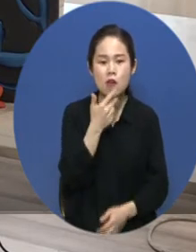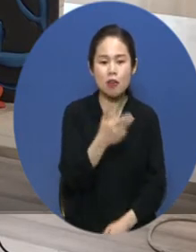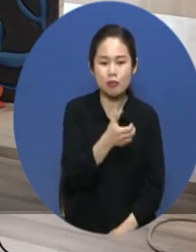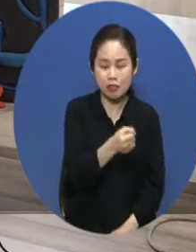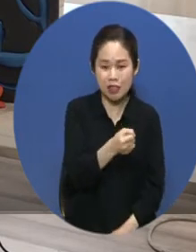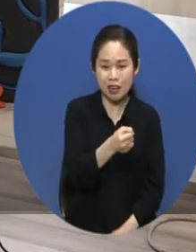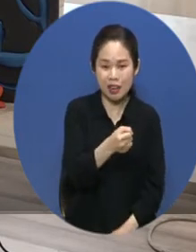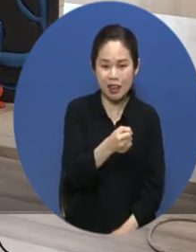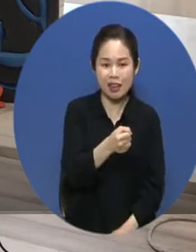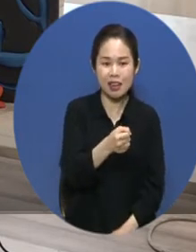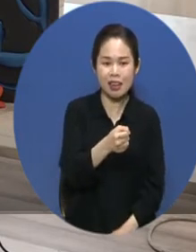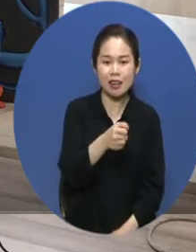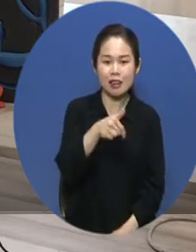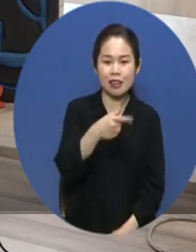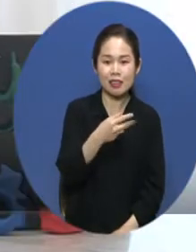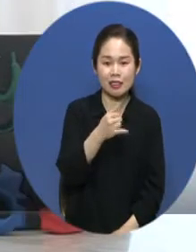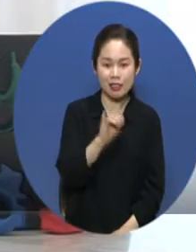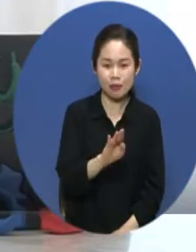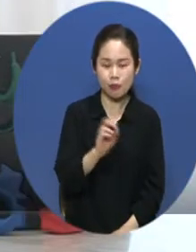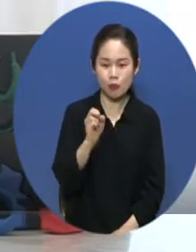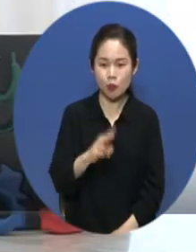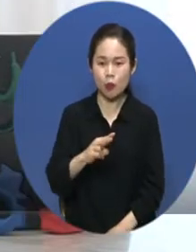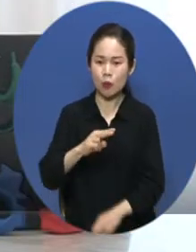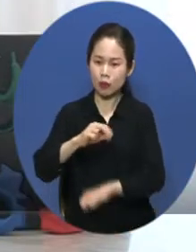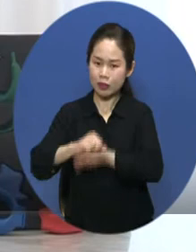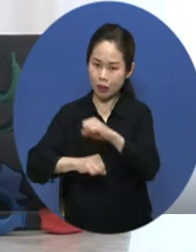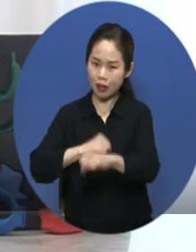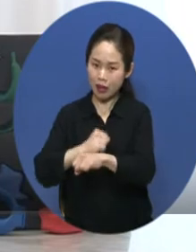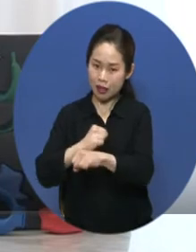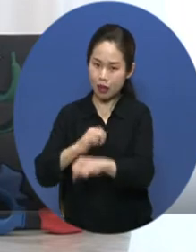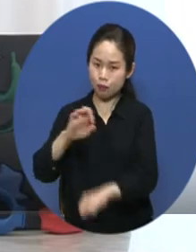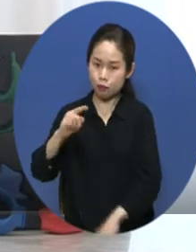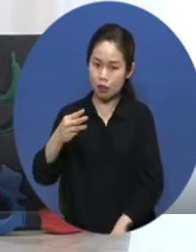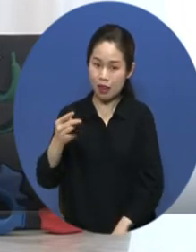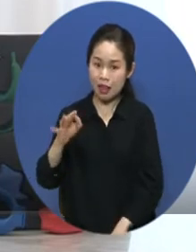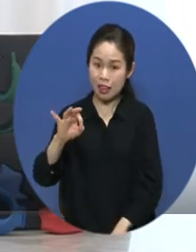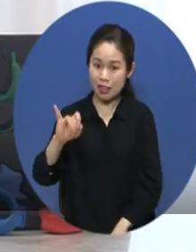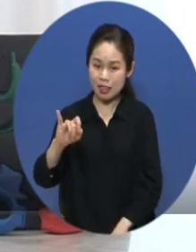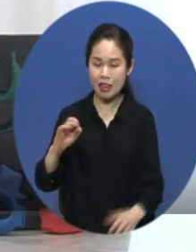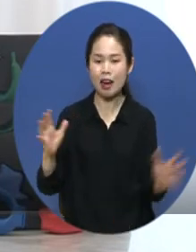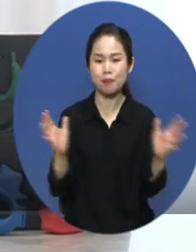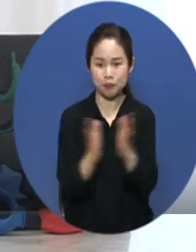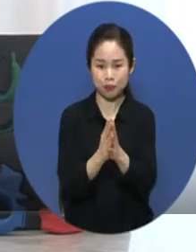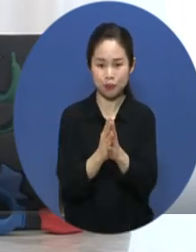하다의 플레이를 합친 건데요. 사실은 여기 좀 더 의미를 담았어요.